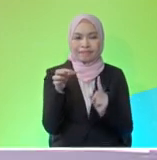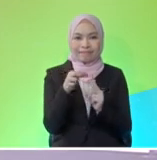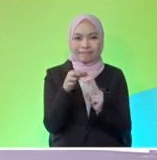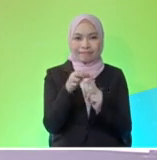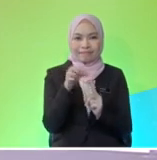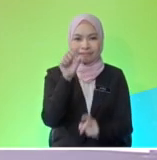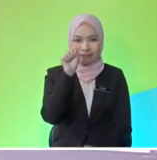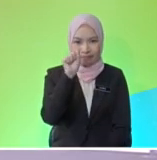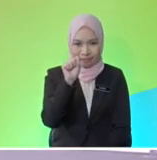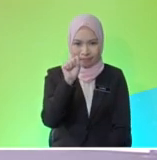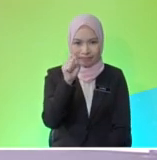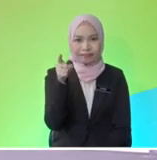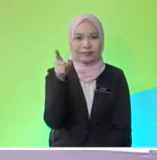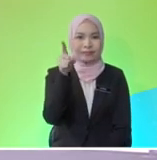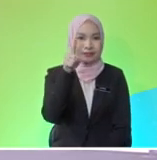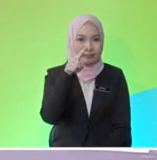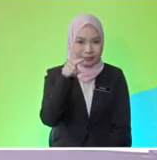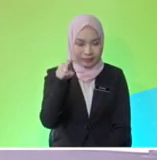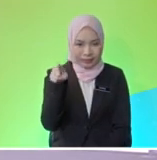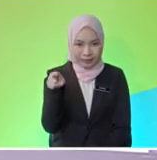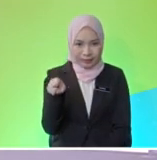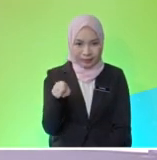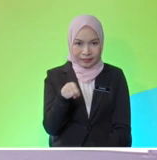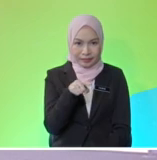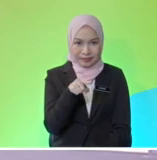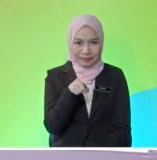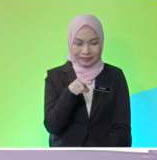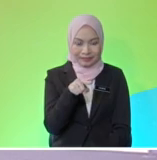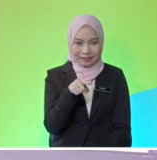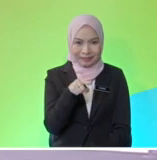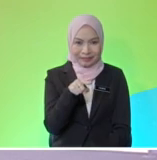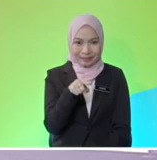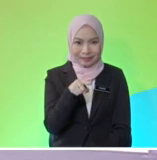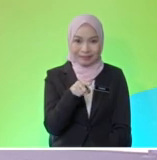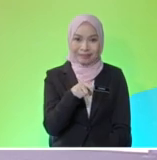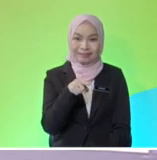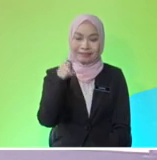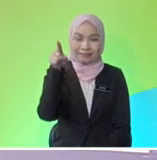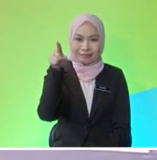S cantik-cantik. Okey, dah siap S, cikgu. Lepas tu kita tutupkan balik dia.